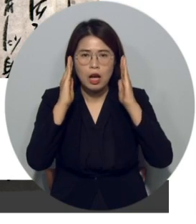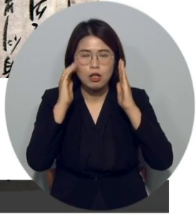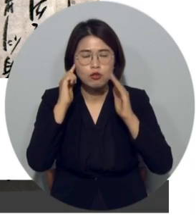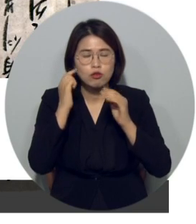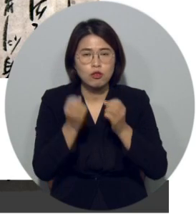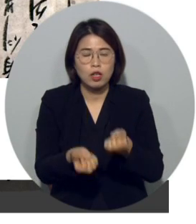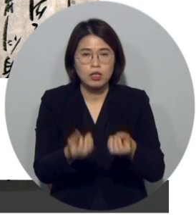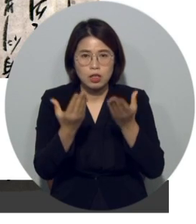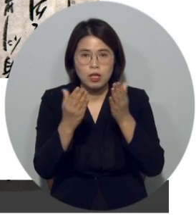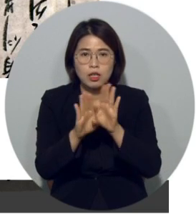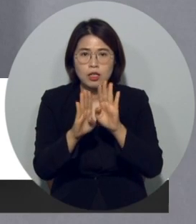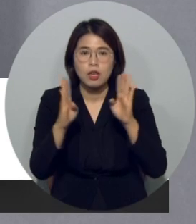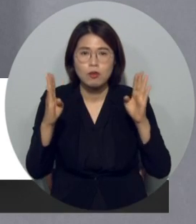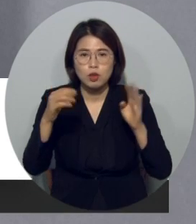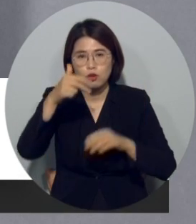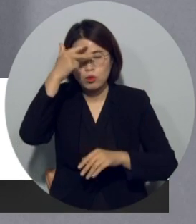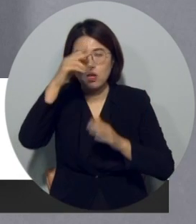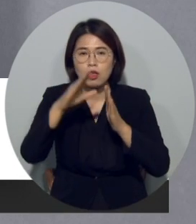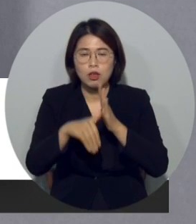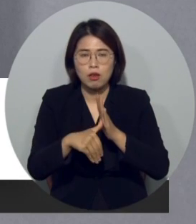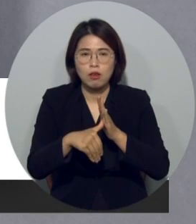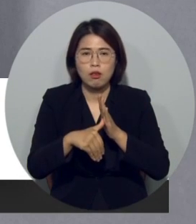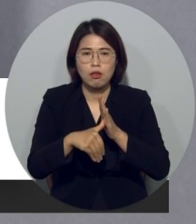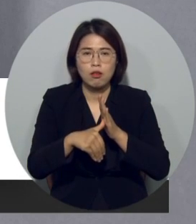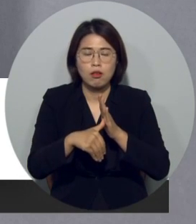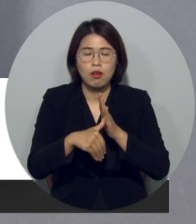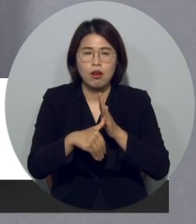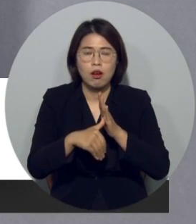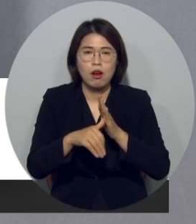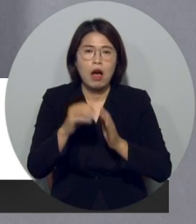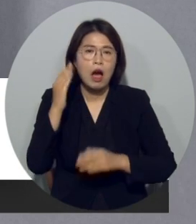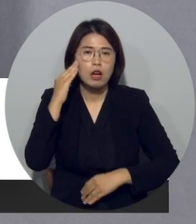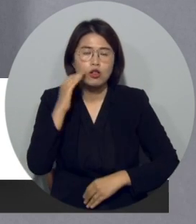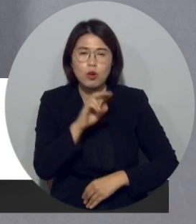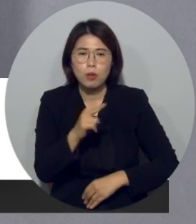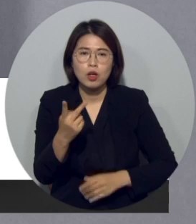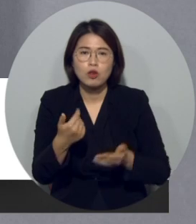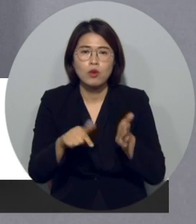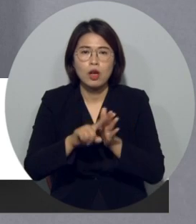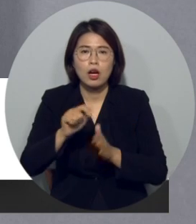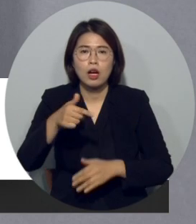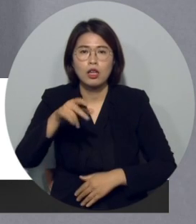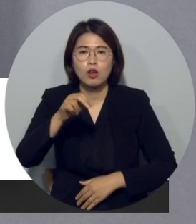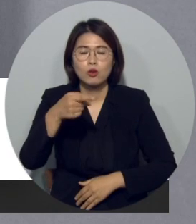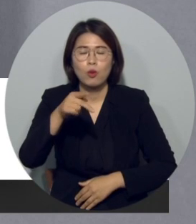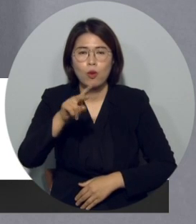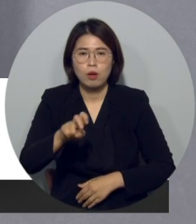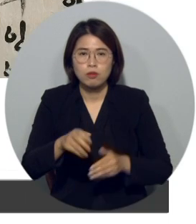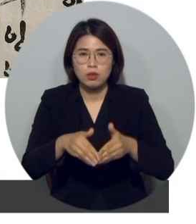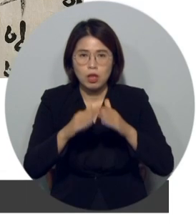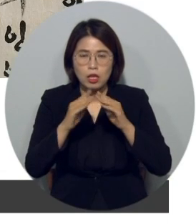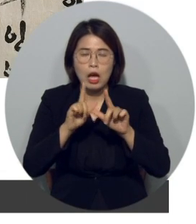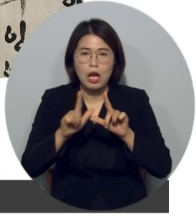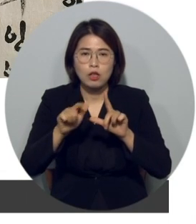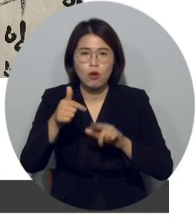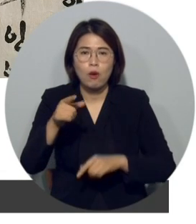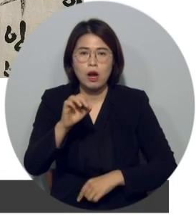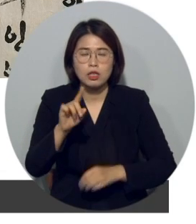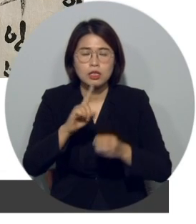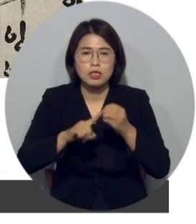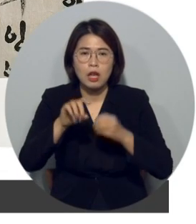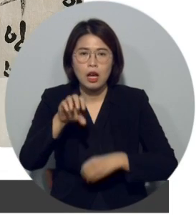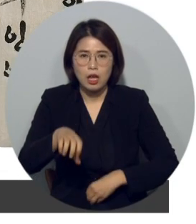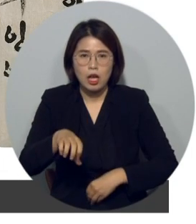엽니다 조선시대 불경을 한글로 변 역학이 위한 강경 도감이 설치됐던 안 동광 응사의 한글